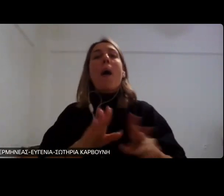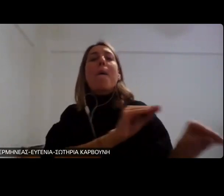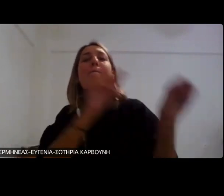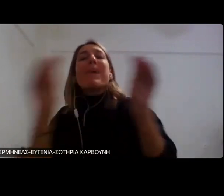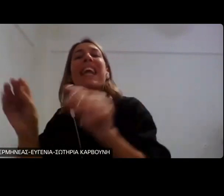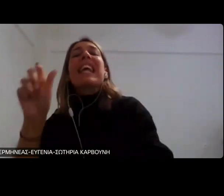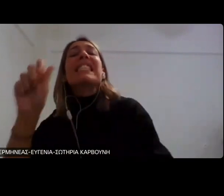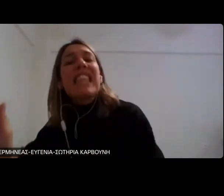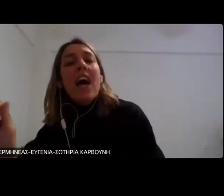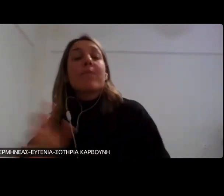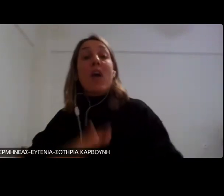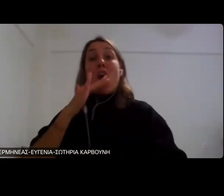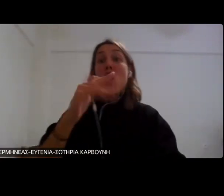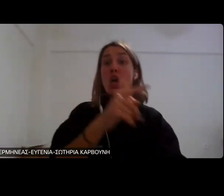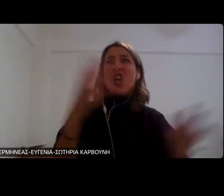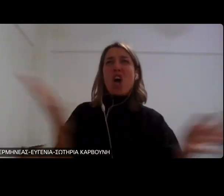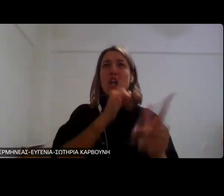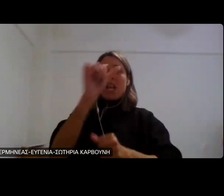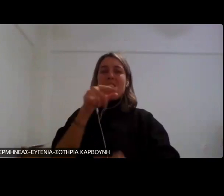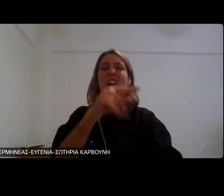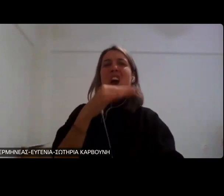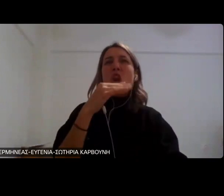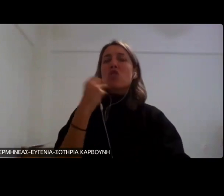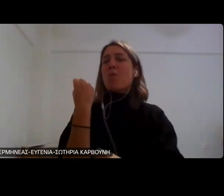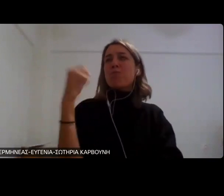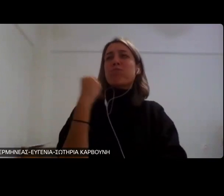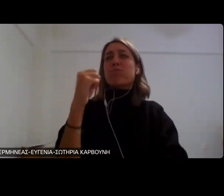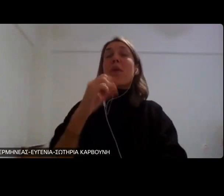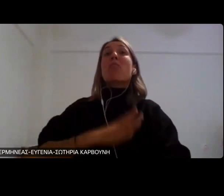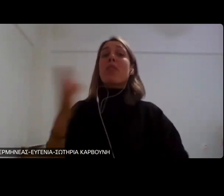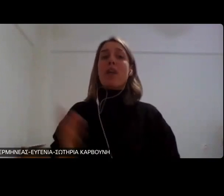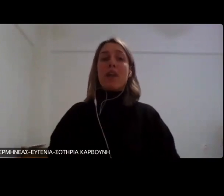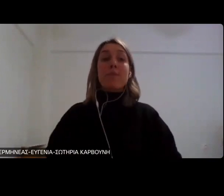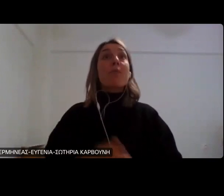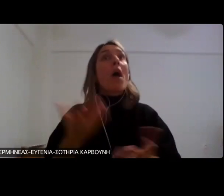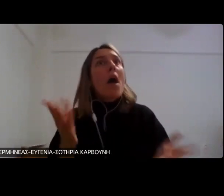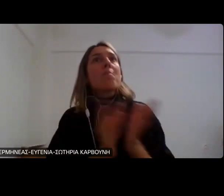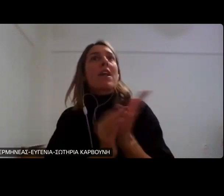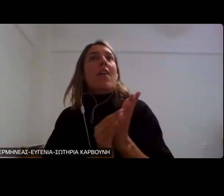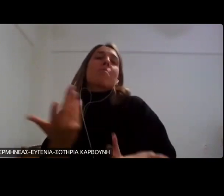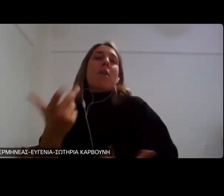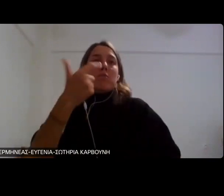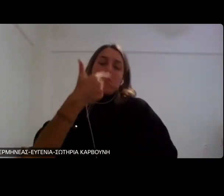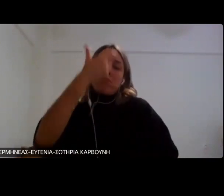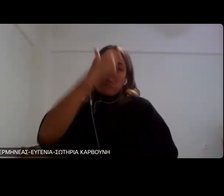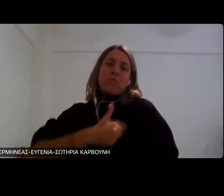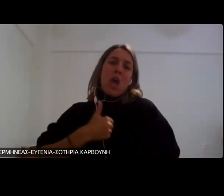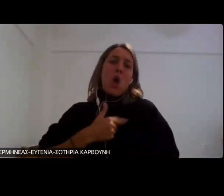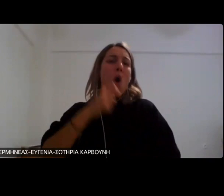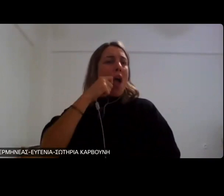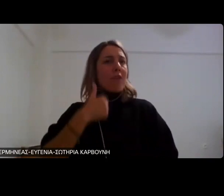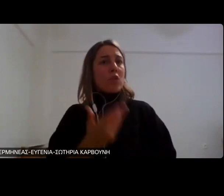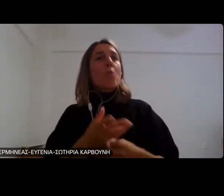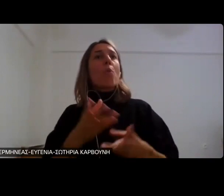κάθε οργανισμός στην αλλαγή. Όταν ως ομιλήτρια χρησιμοποιώ το θηλυκό γένος για να περιγράψω τον εαυτό μου, όπως κάνω στη δουλειά μου και στην καθημερινότητά